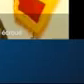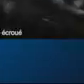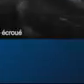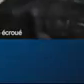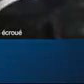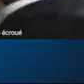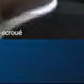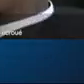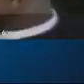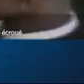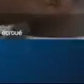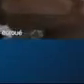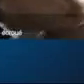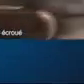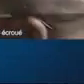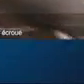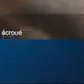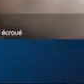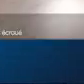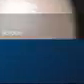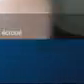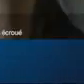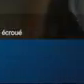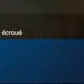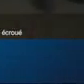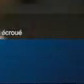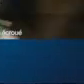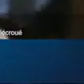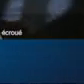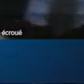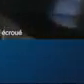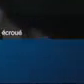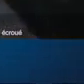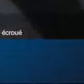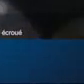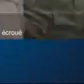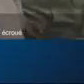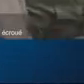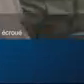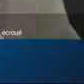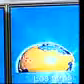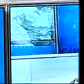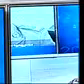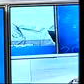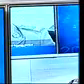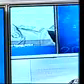dépôt et devrait être détenu dans un lieu secret pour des raisons de sécurité.